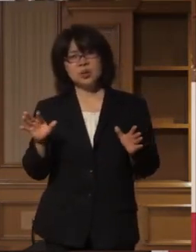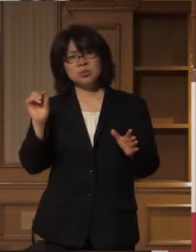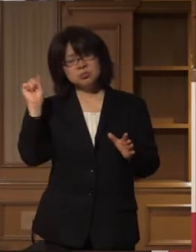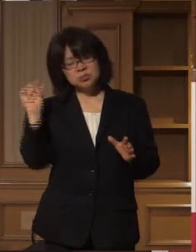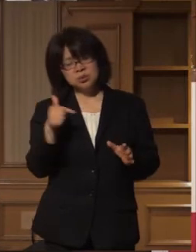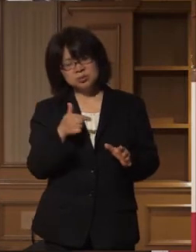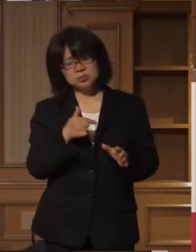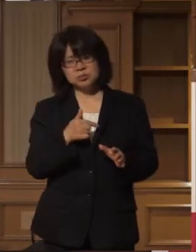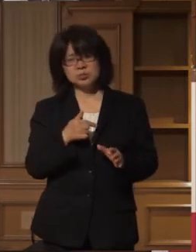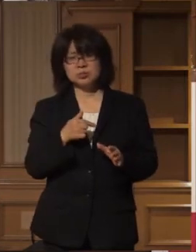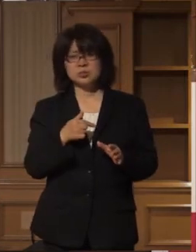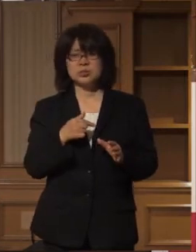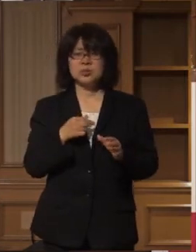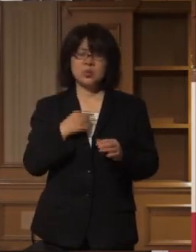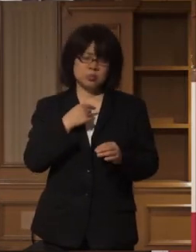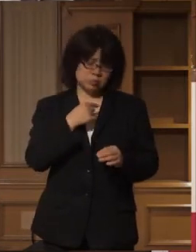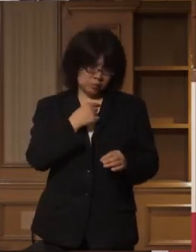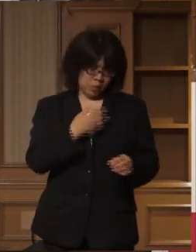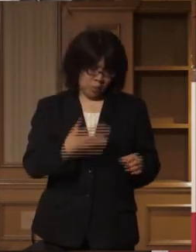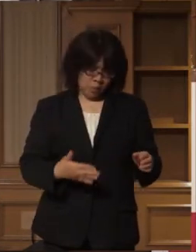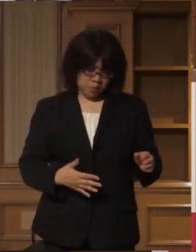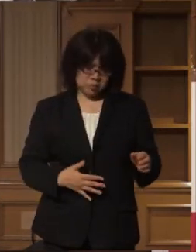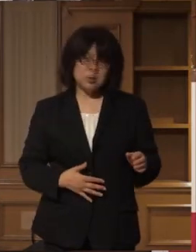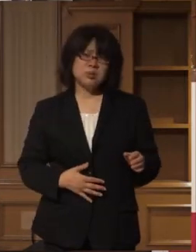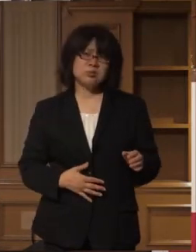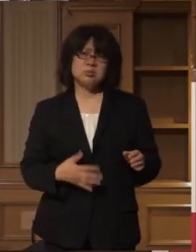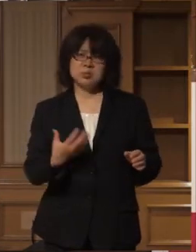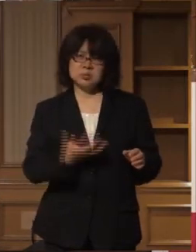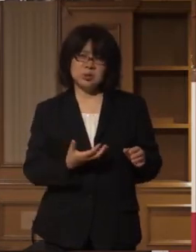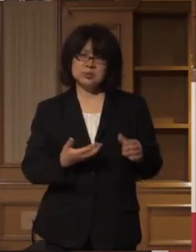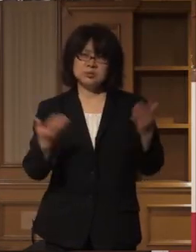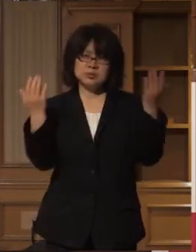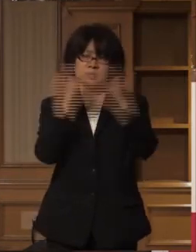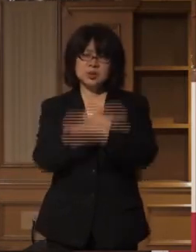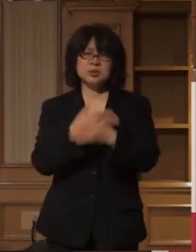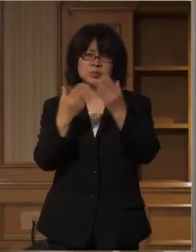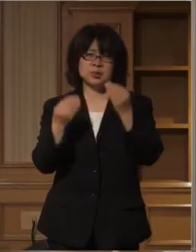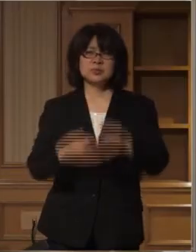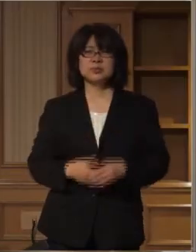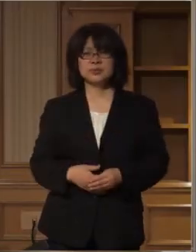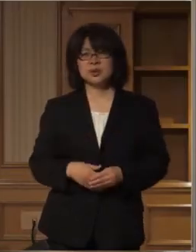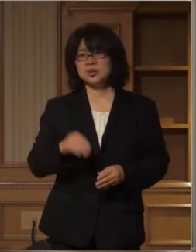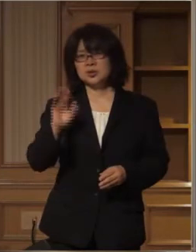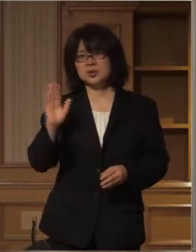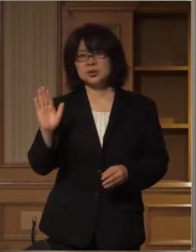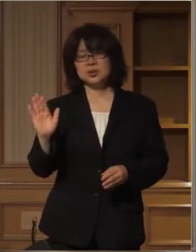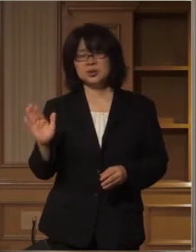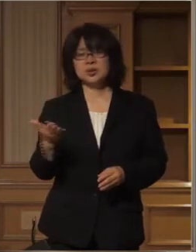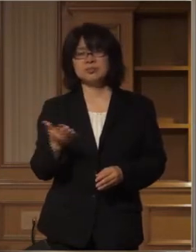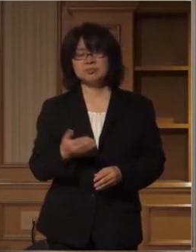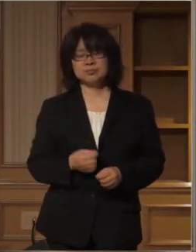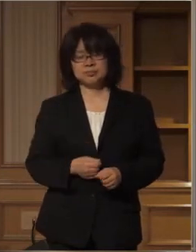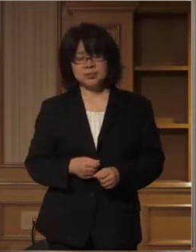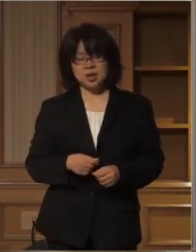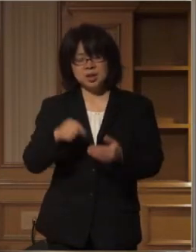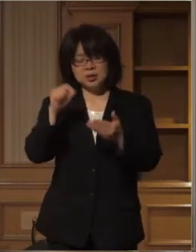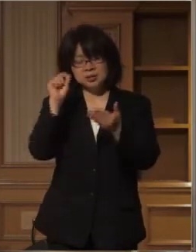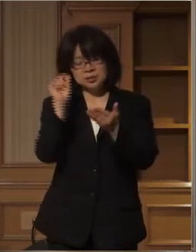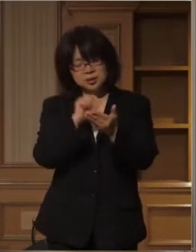行ったりとか、ちょっとすごく腹痛が来てですね、でなんとか書き終えてファックスを送って、でそれから